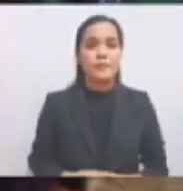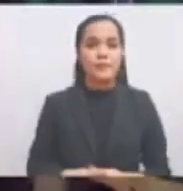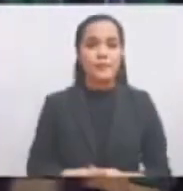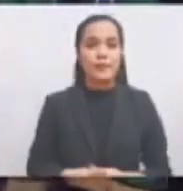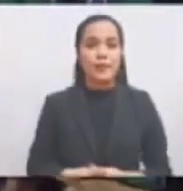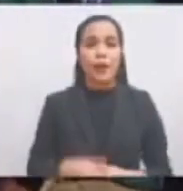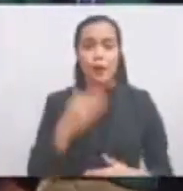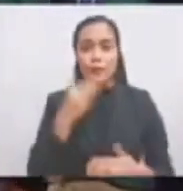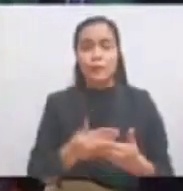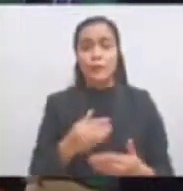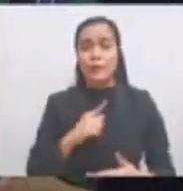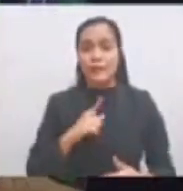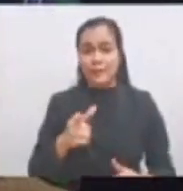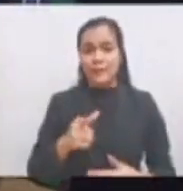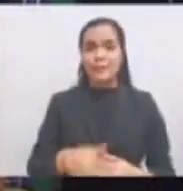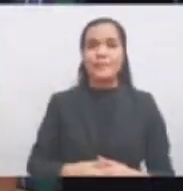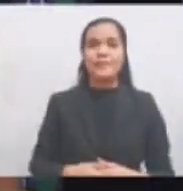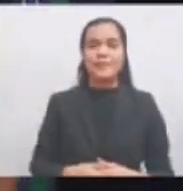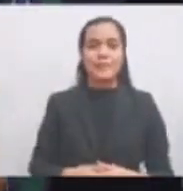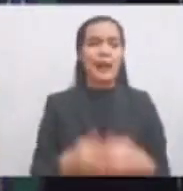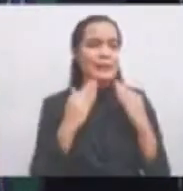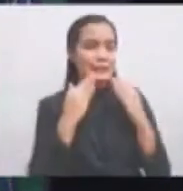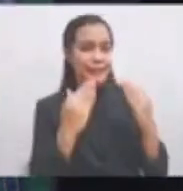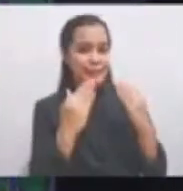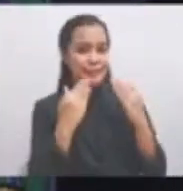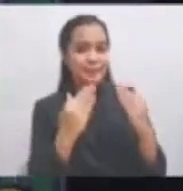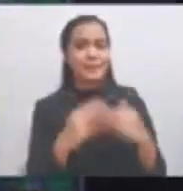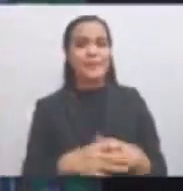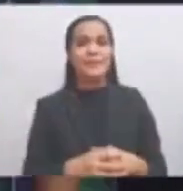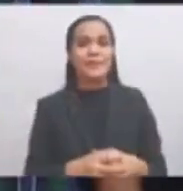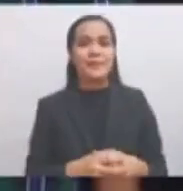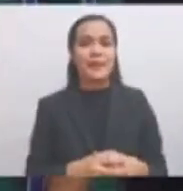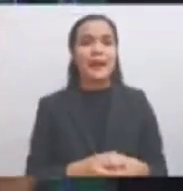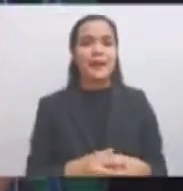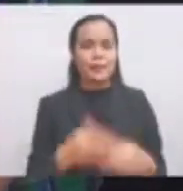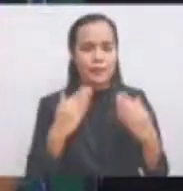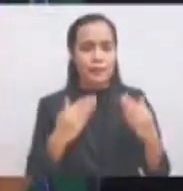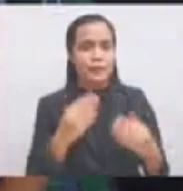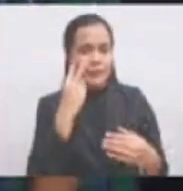Good luck, sir. Yan ang yung support. Ah, okay. Sir. Salamat. Maraming salamat. Good to see you here.